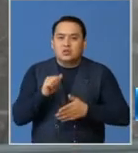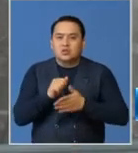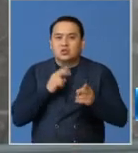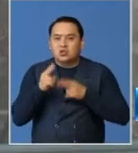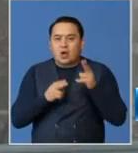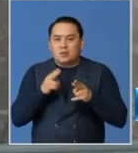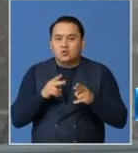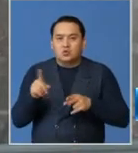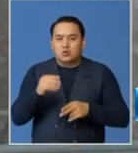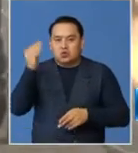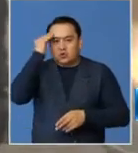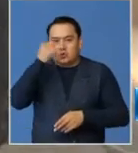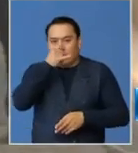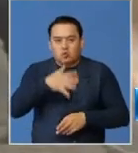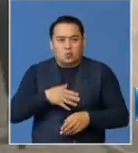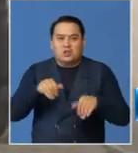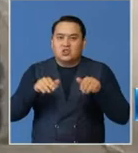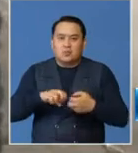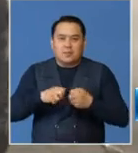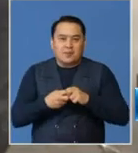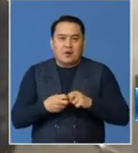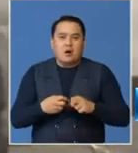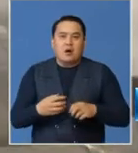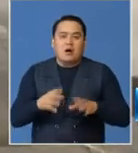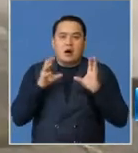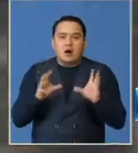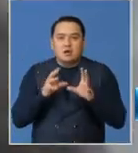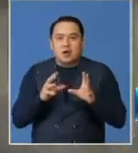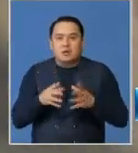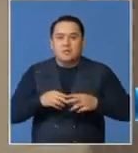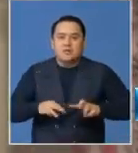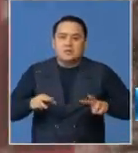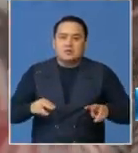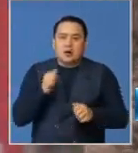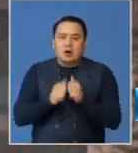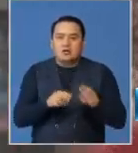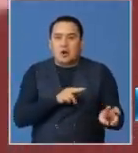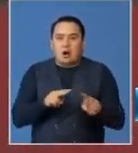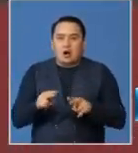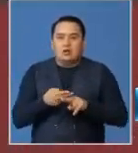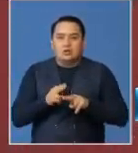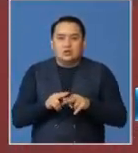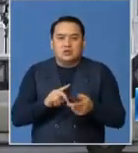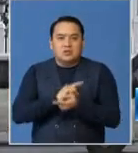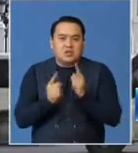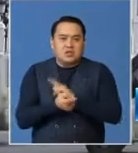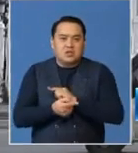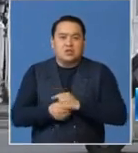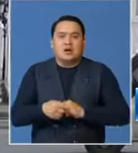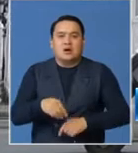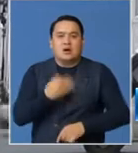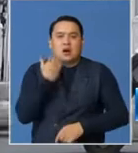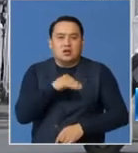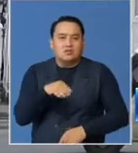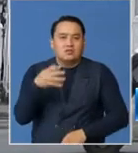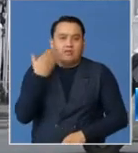из-за неспособности решить проблему. В Министерстве охраны окружающей среды ежедневно отслеживают данные станции измерения качества